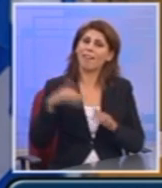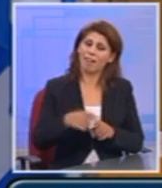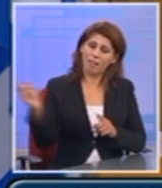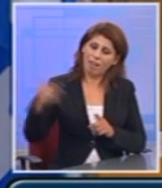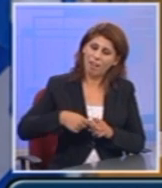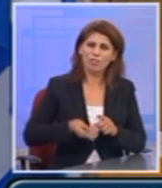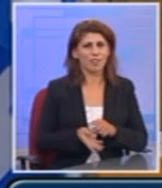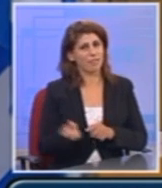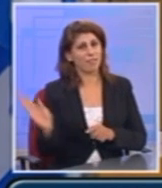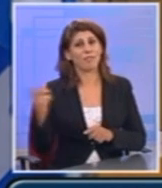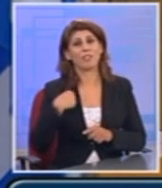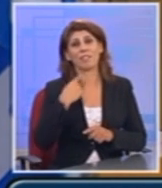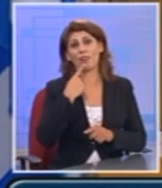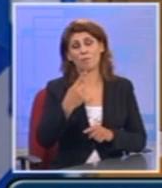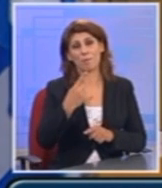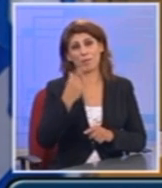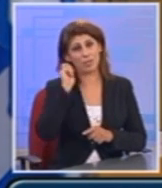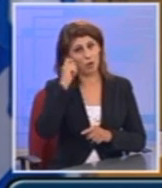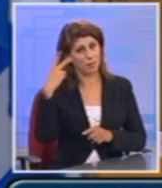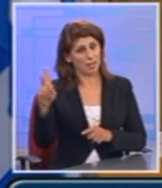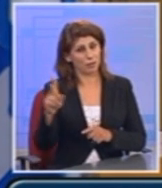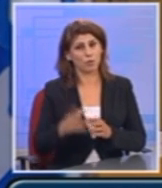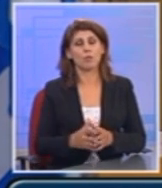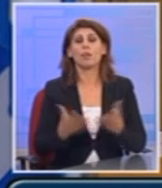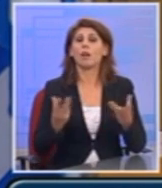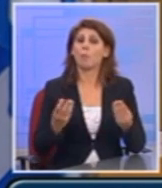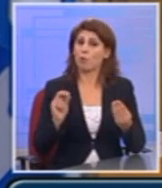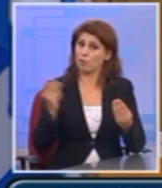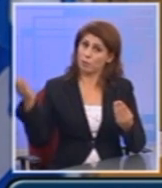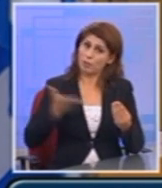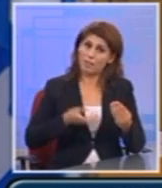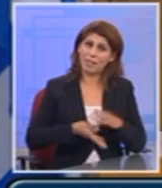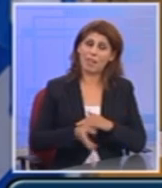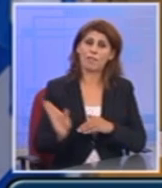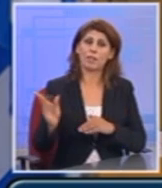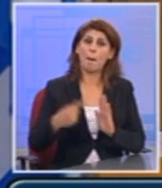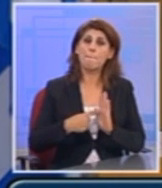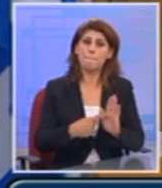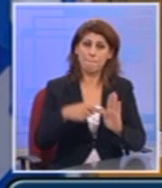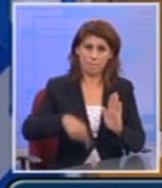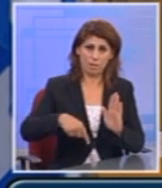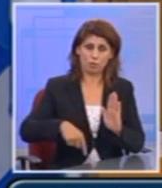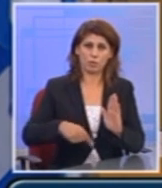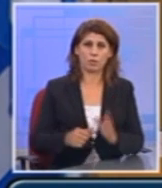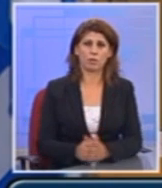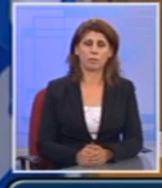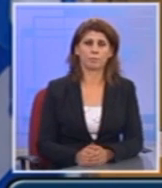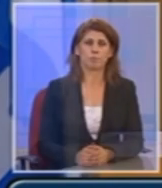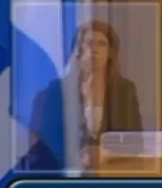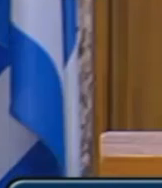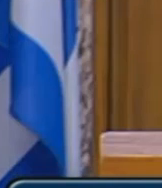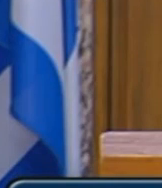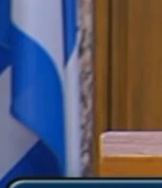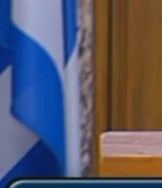φεύγουν και δεν τους έχουμε μνημονεύσει και είχαμε αρκετούς είναι παρόντες μαζί μας ο